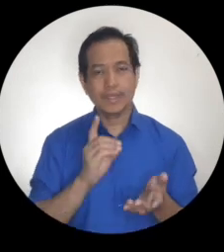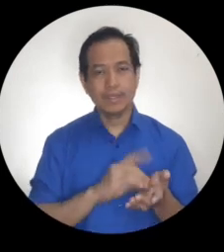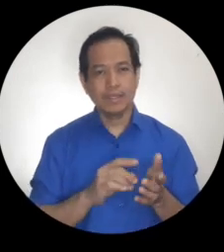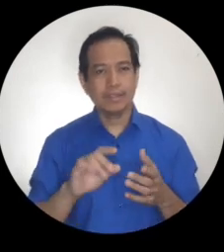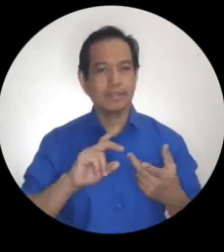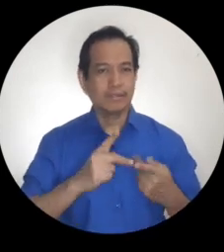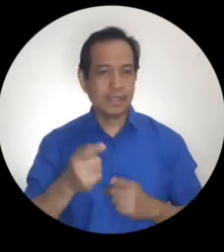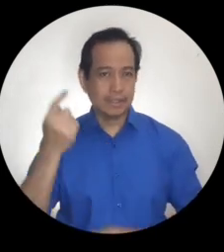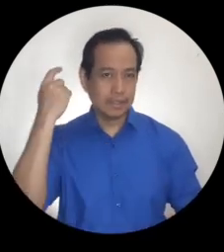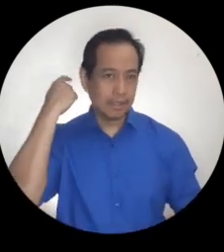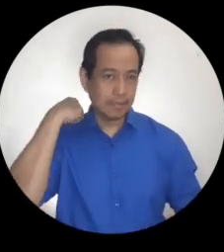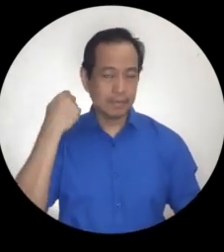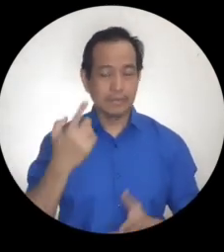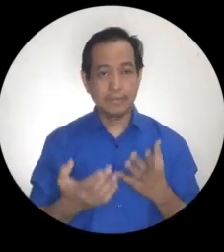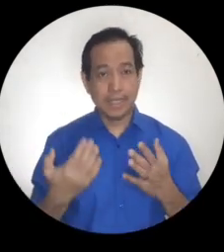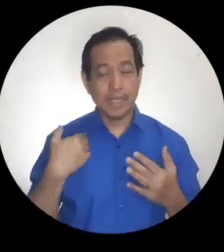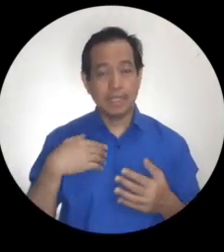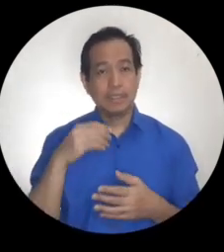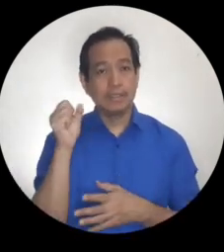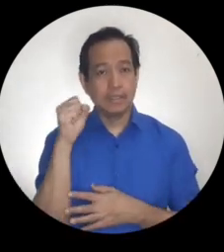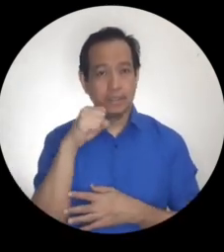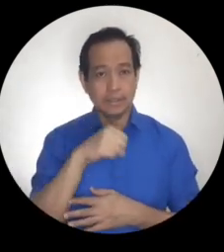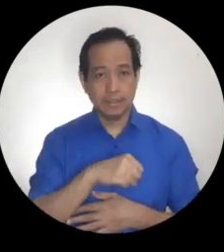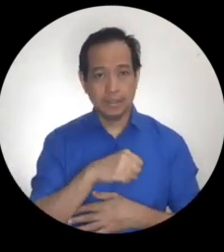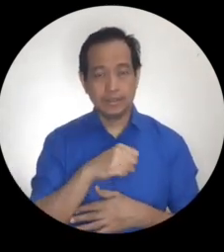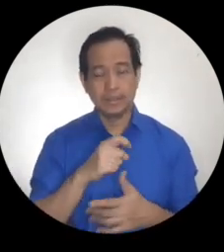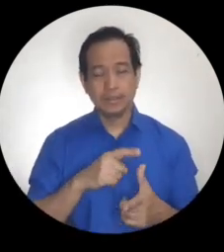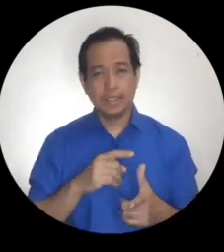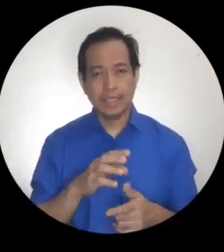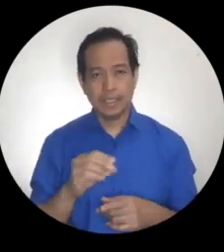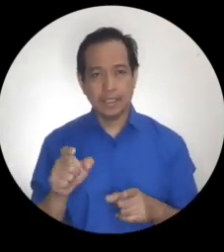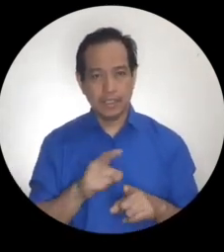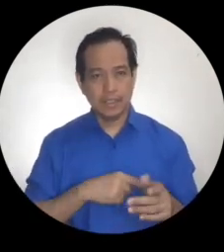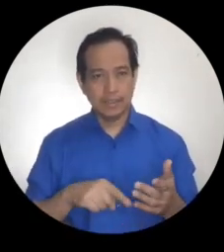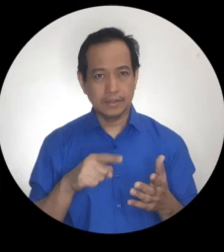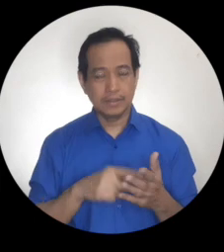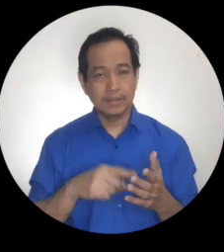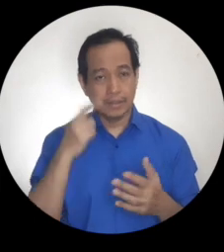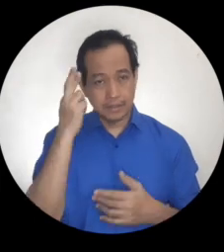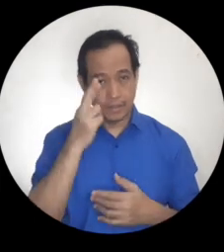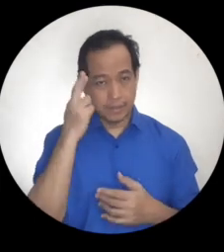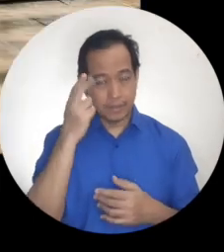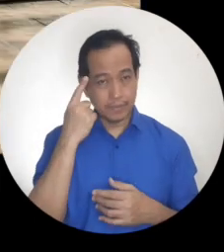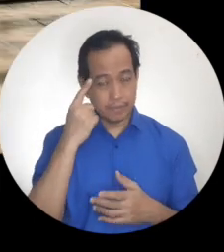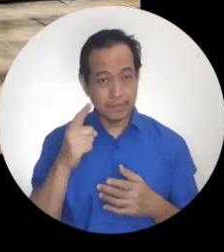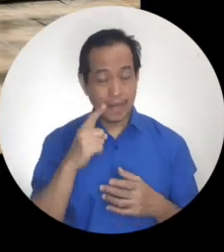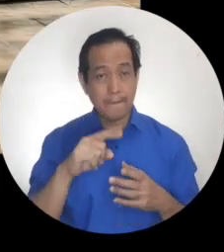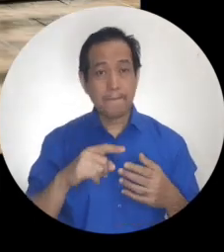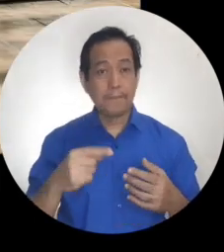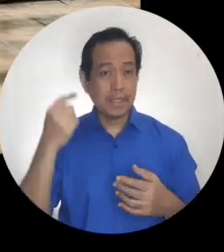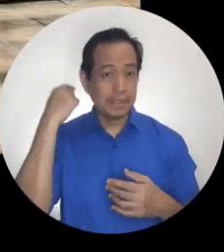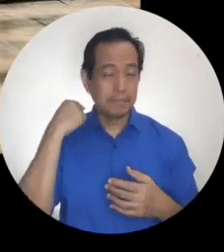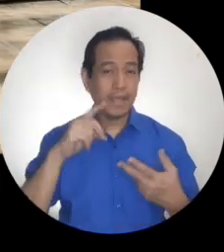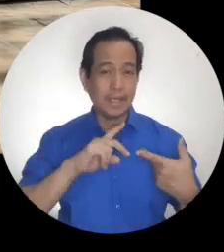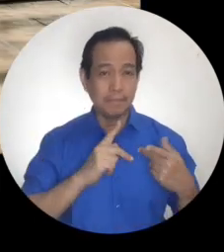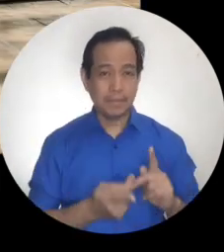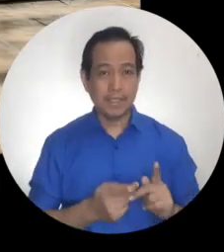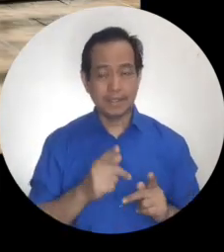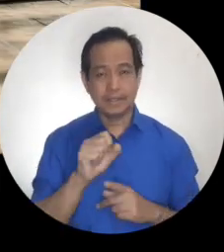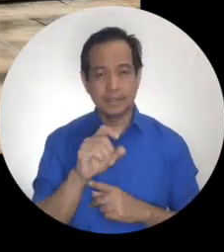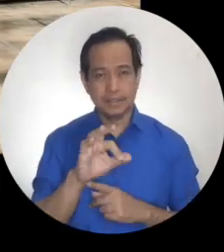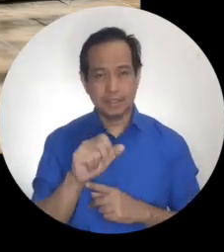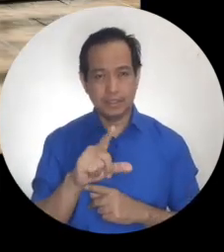haka-haka, Doc, sumasakit ang likod ko, baka meron akong scoliosis. And ang rason para sa back pain